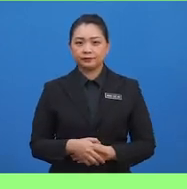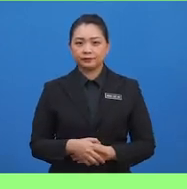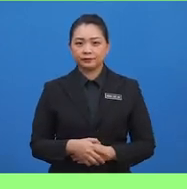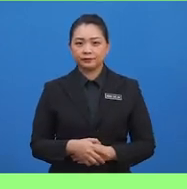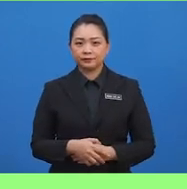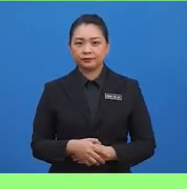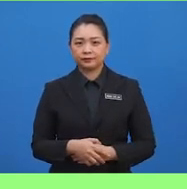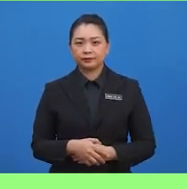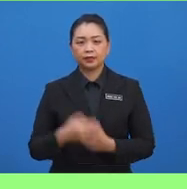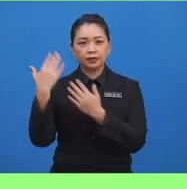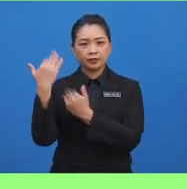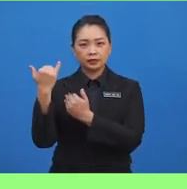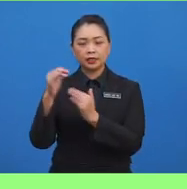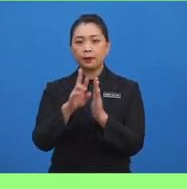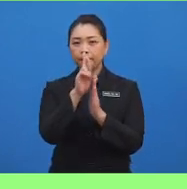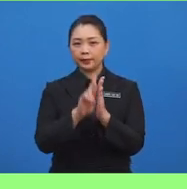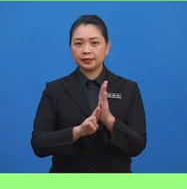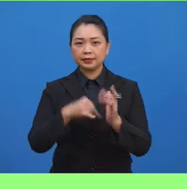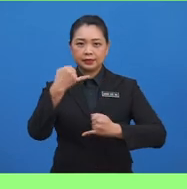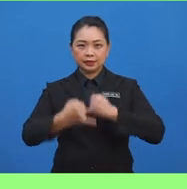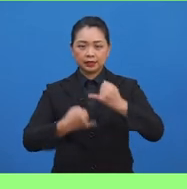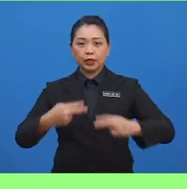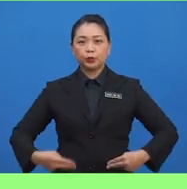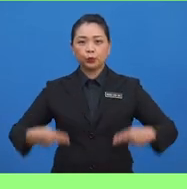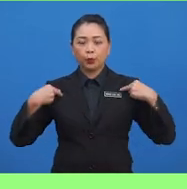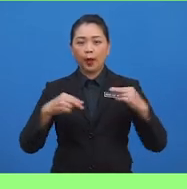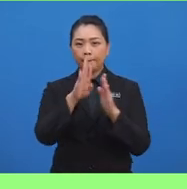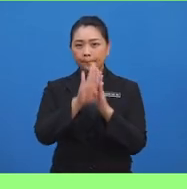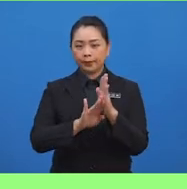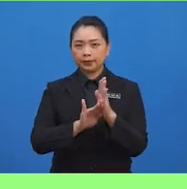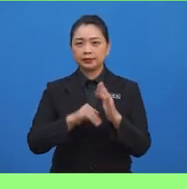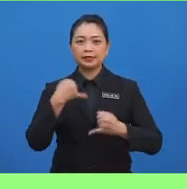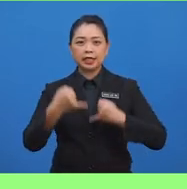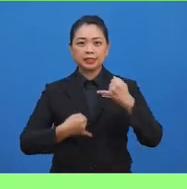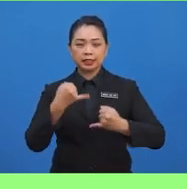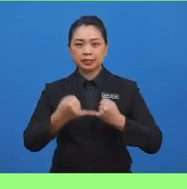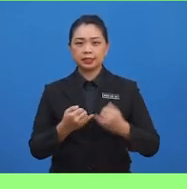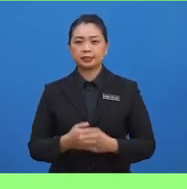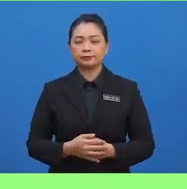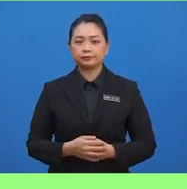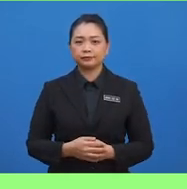asem semoga percaya hidup berjas